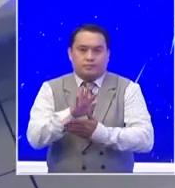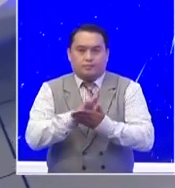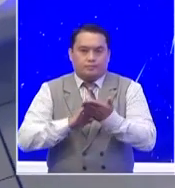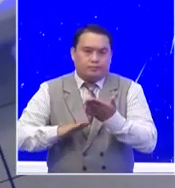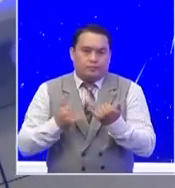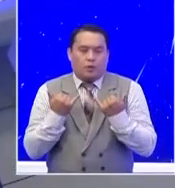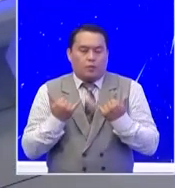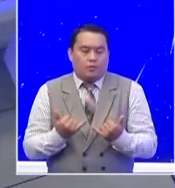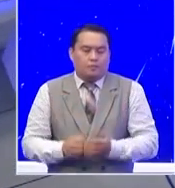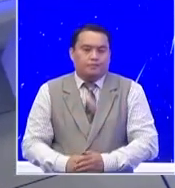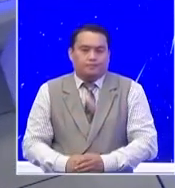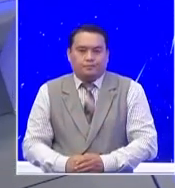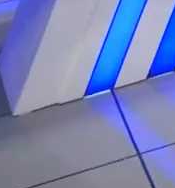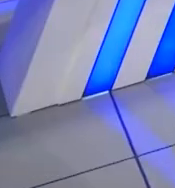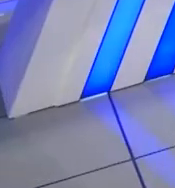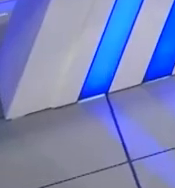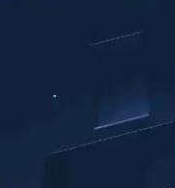Қымбатты көрермен, бүгін көретіндеріңіз.